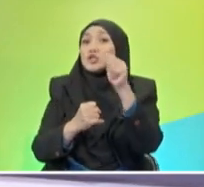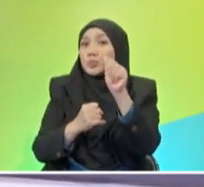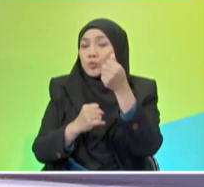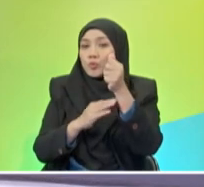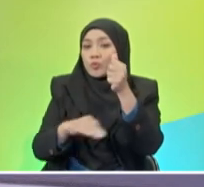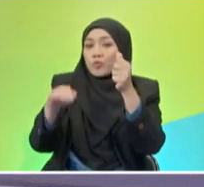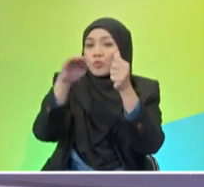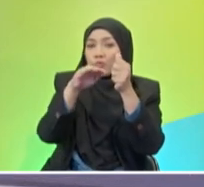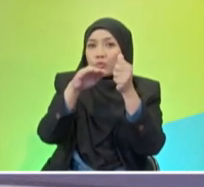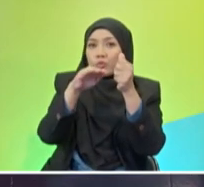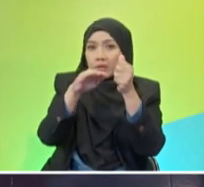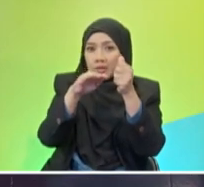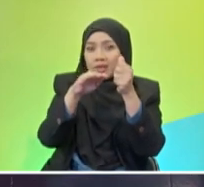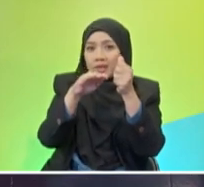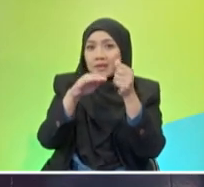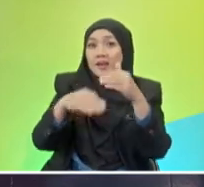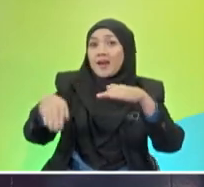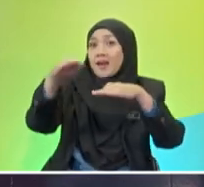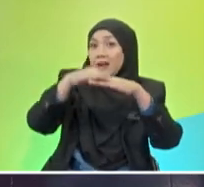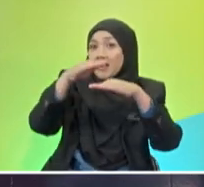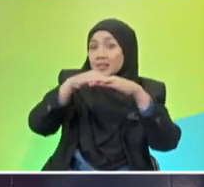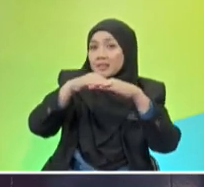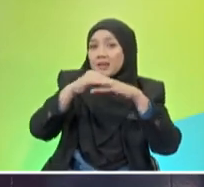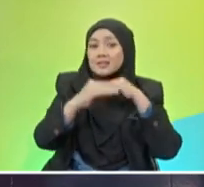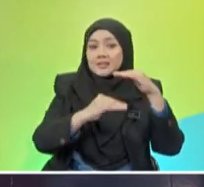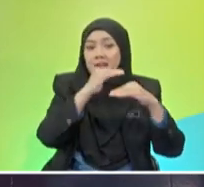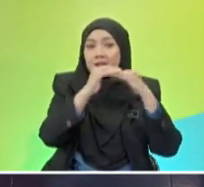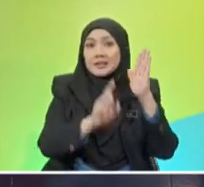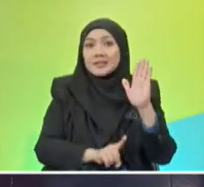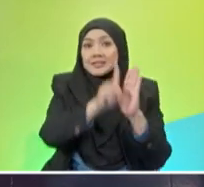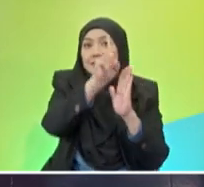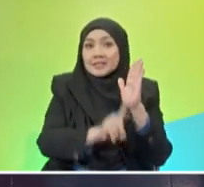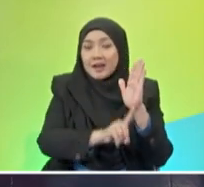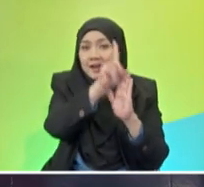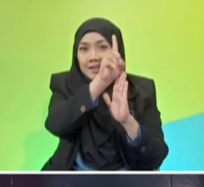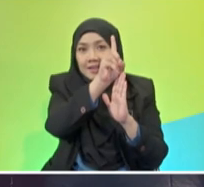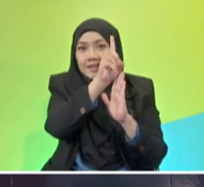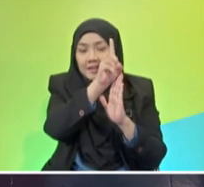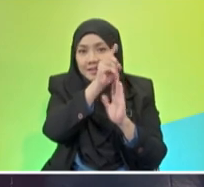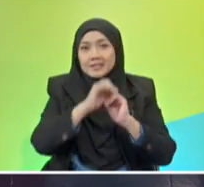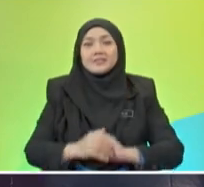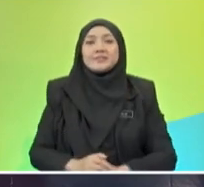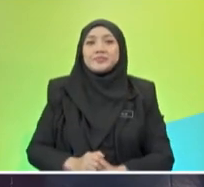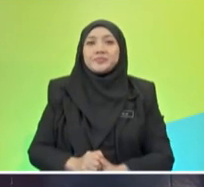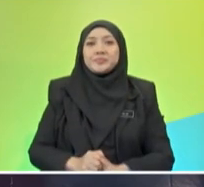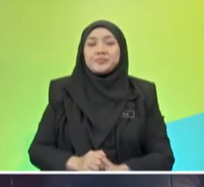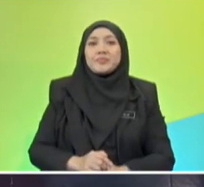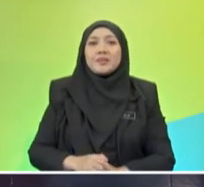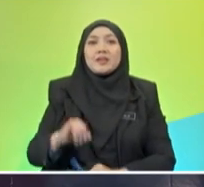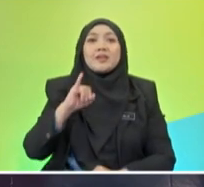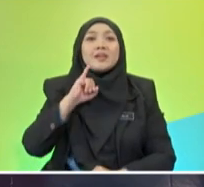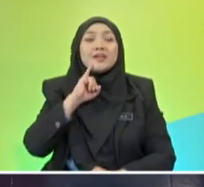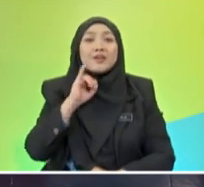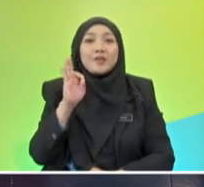ini adalah anak tangga yang mana? Boleh tak Ifah naik sekarang? Okey. Cuba kita. Ifah di mana